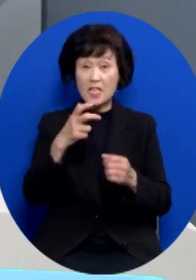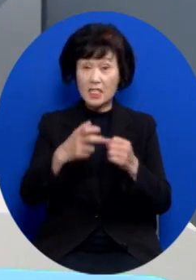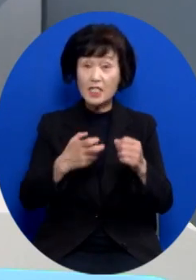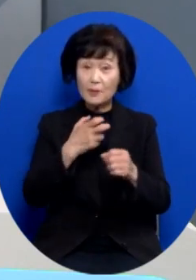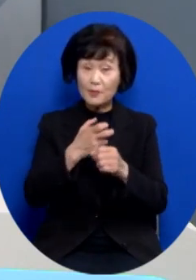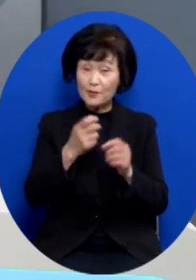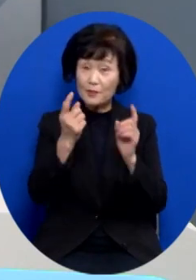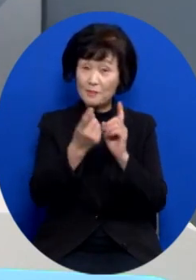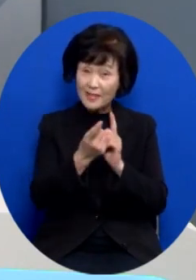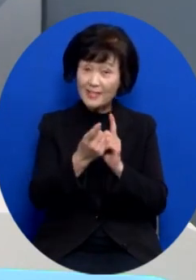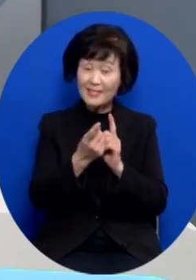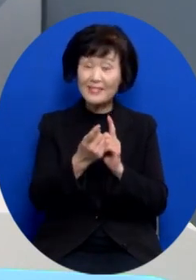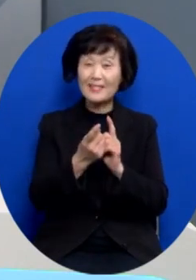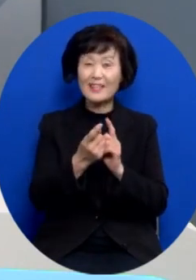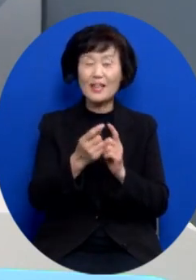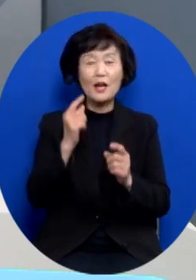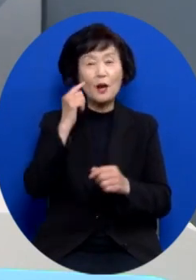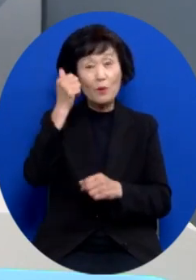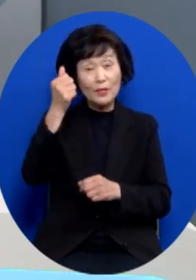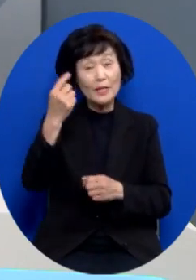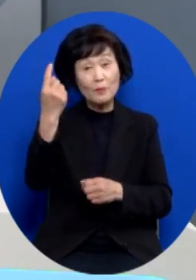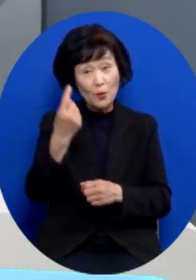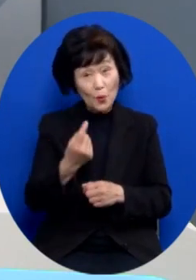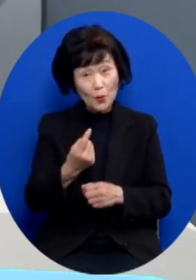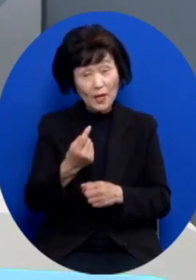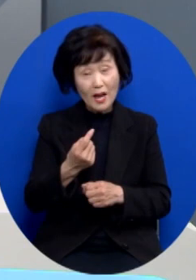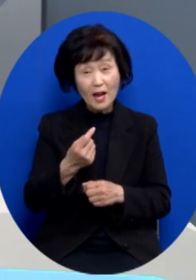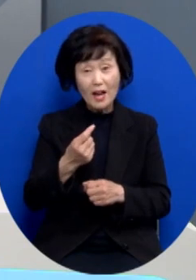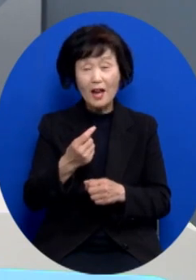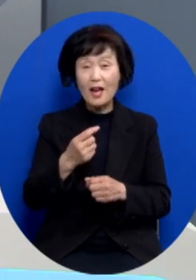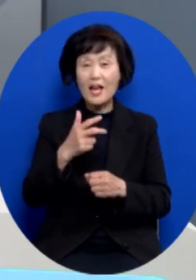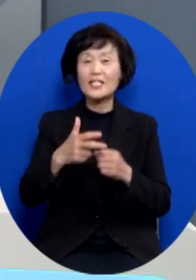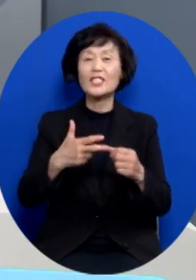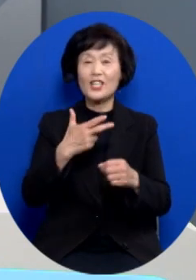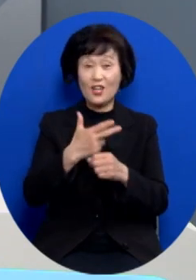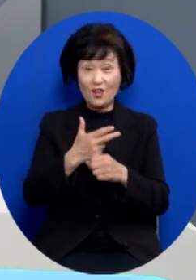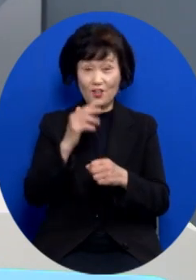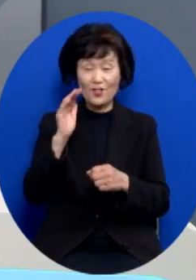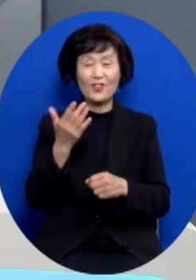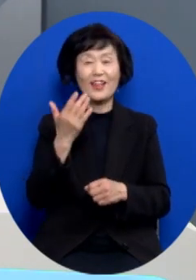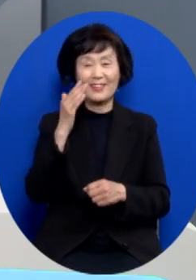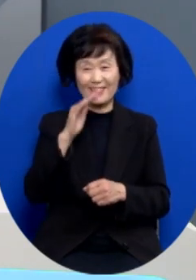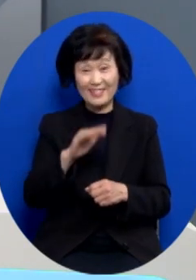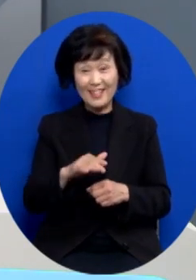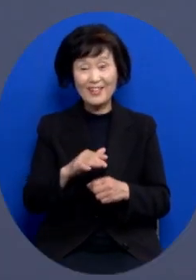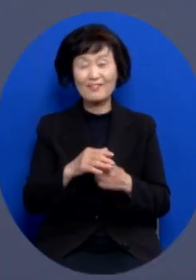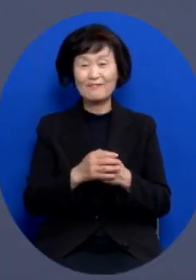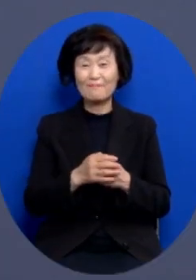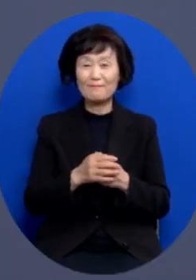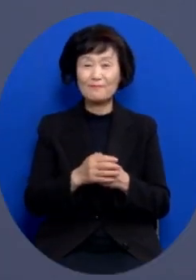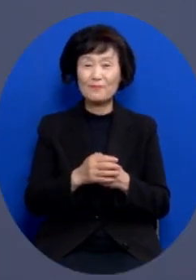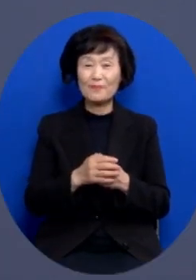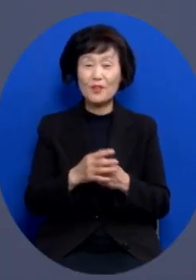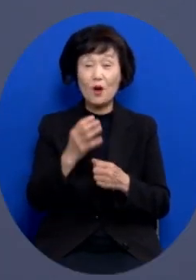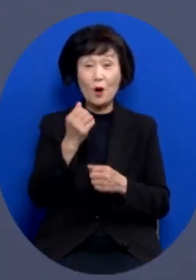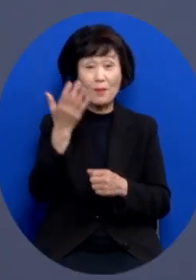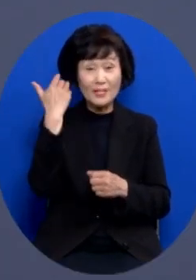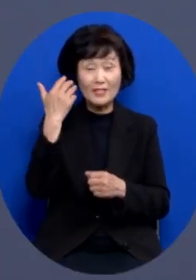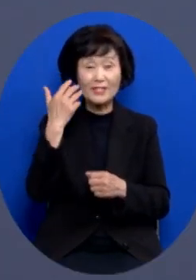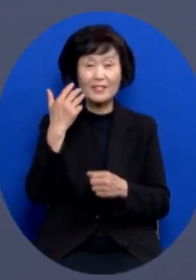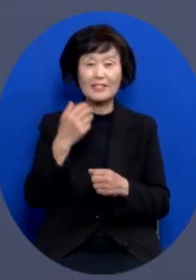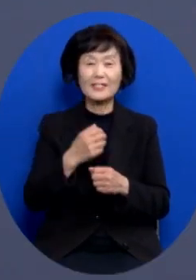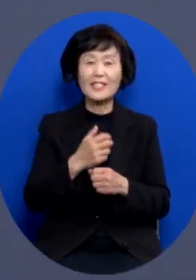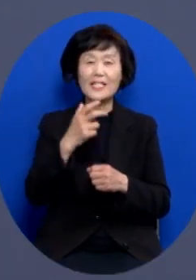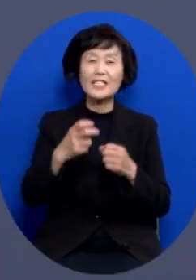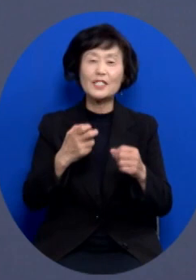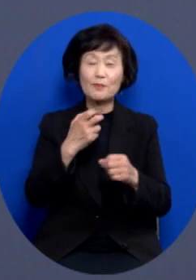70주년을 맞았습니다 목사님께서 부임하신지도 지금 7년째 되시는데요 감회가 새로우실 것 같습니다 얼마 전에 이제 칠순을